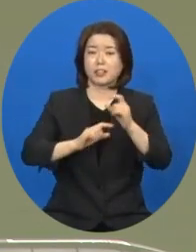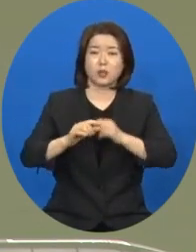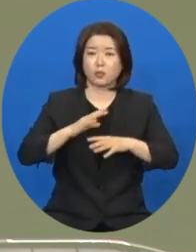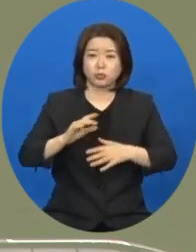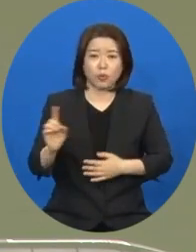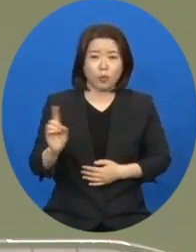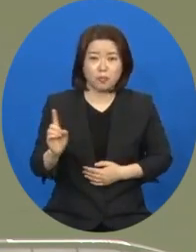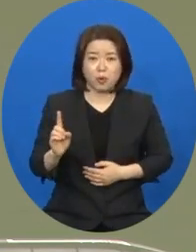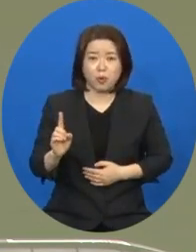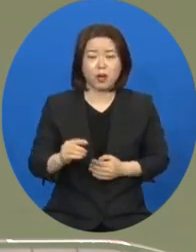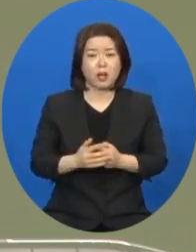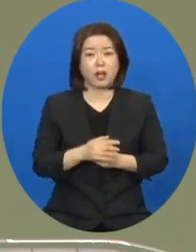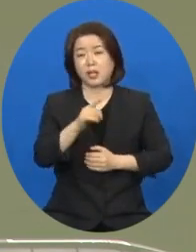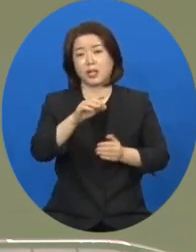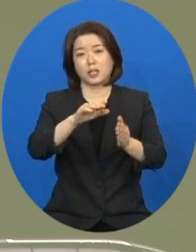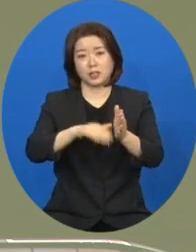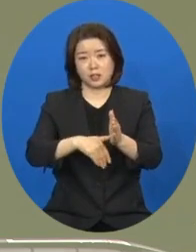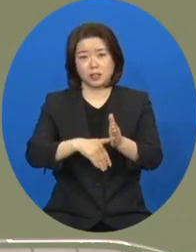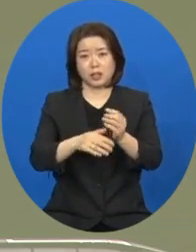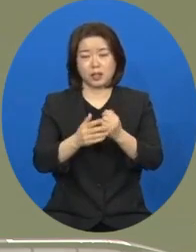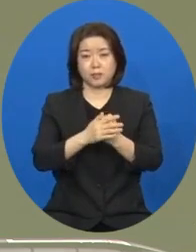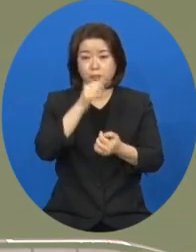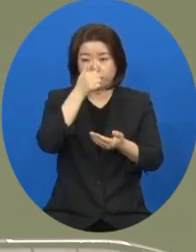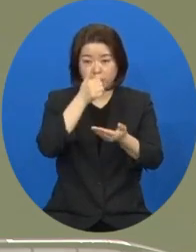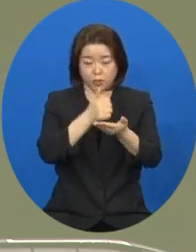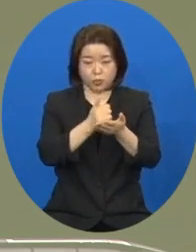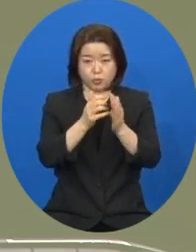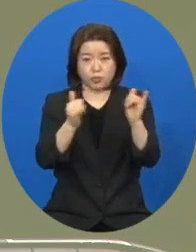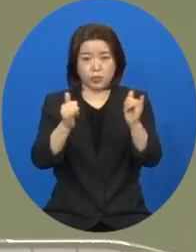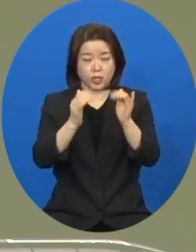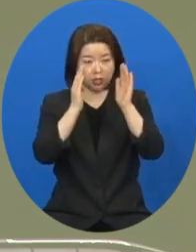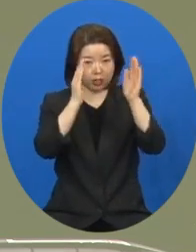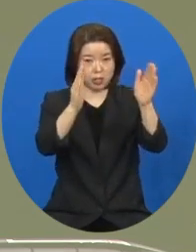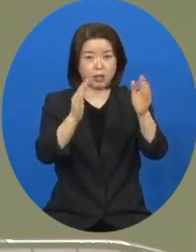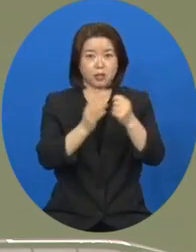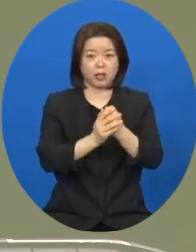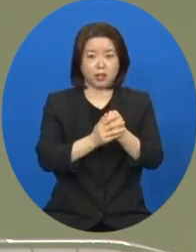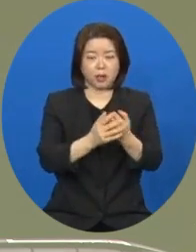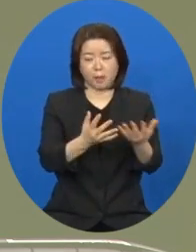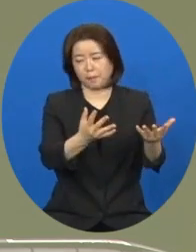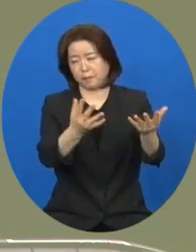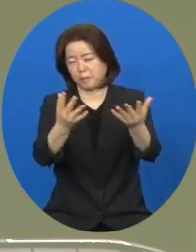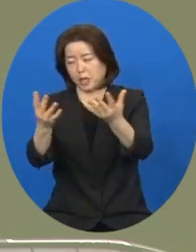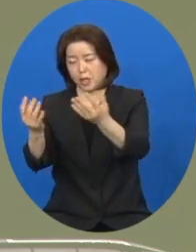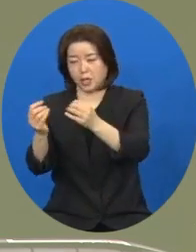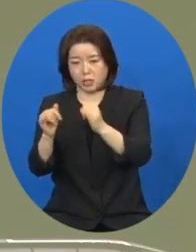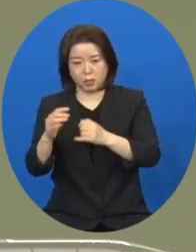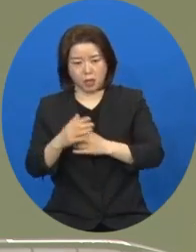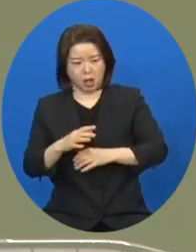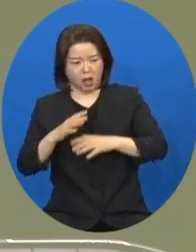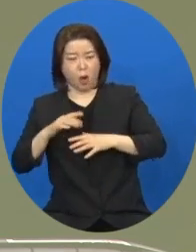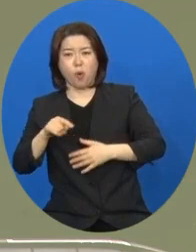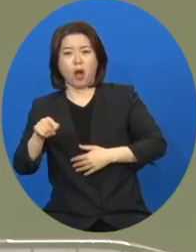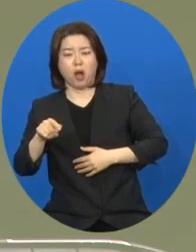건 그때 죄인을 향하여 얼마나 사람들이 살벌한가 하는 거예요.